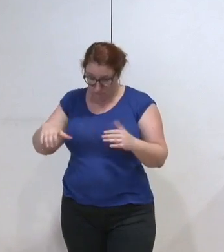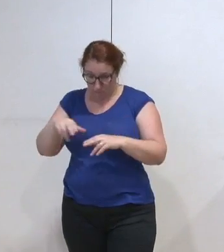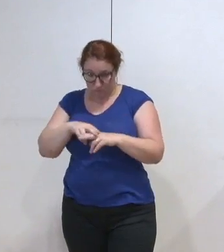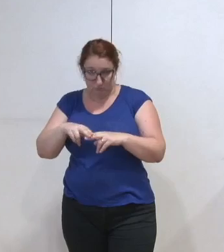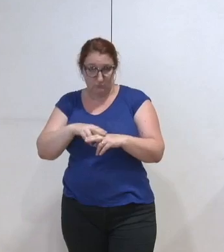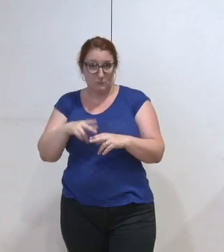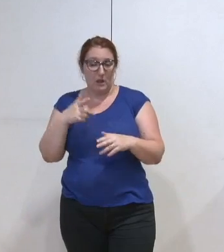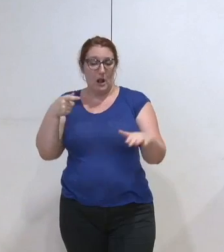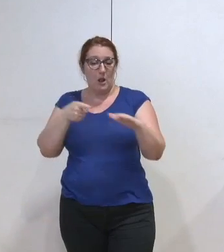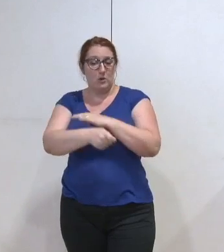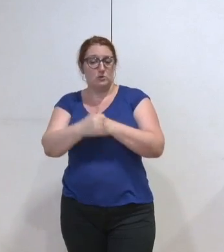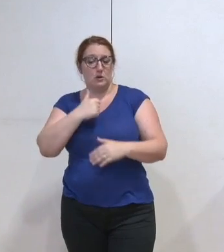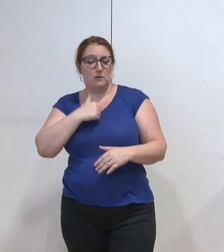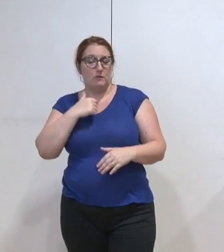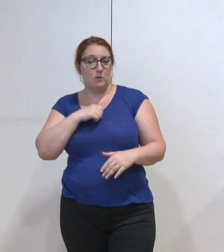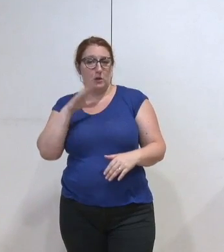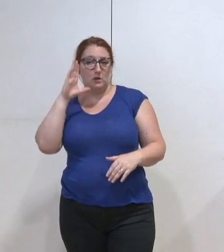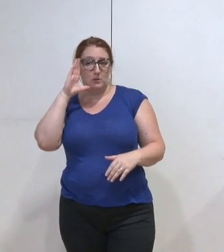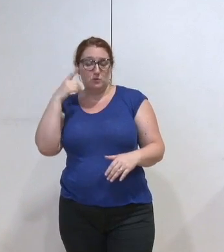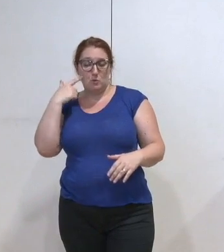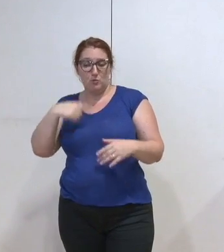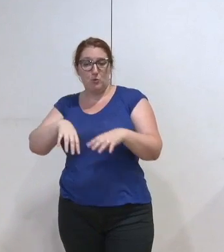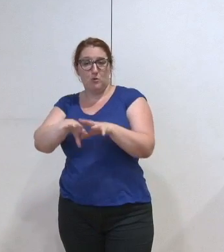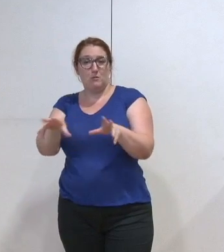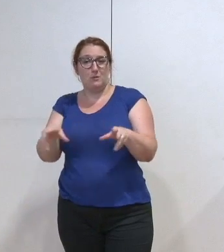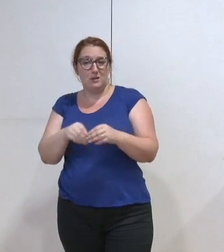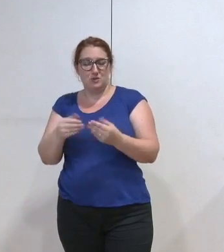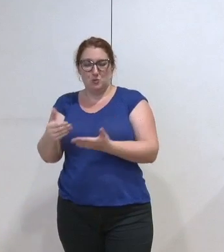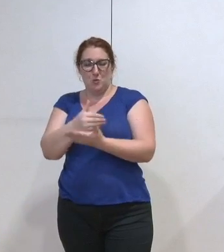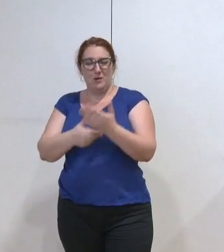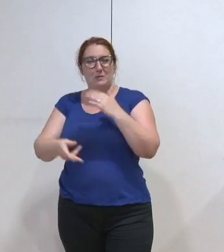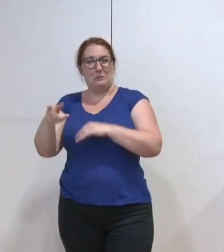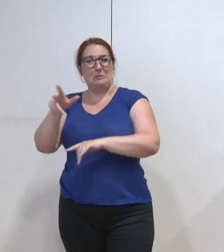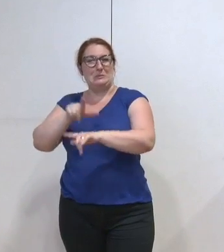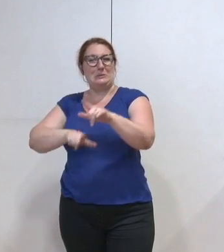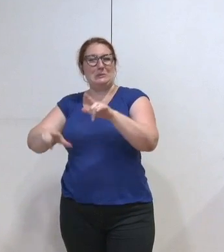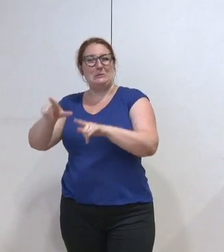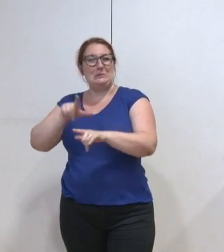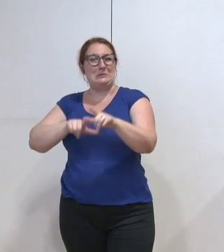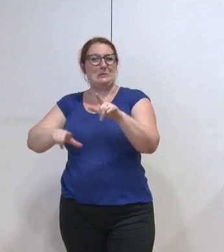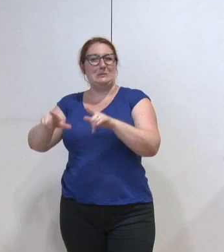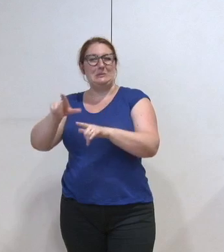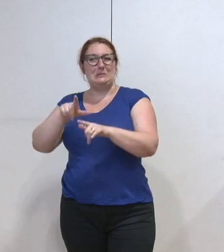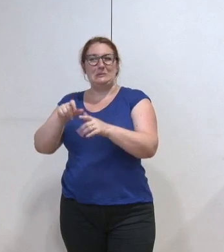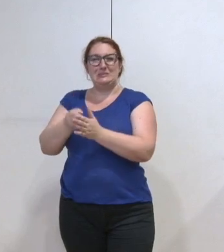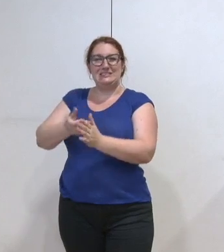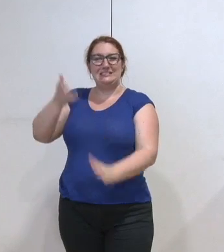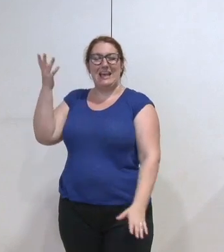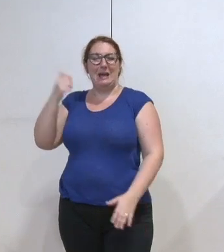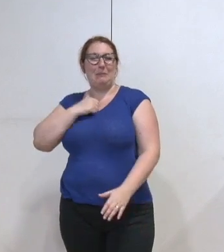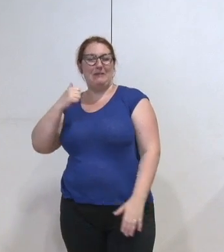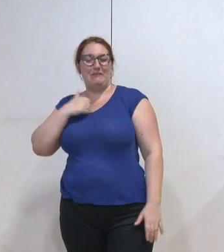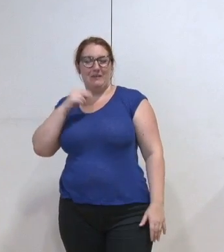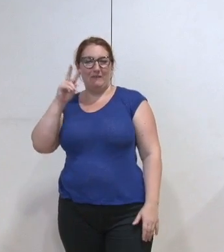créé pour les ménages justement de la classe moyenne fragilisée qui pai des loyers plus élevés dans le parc privé je trouve qu'il y a matre là encore à avoir